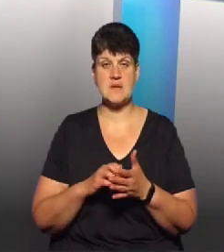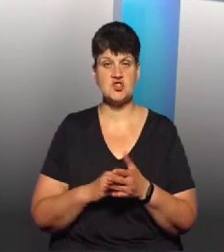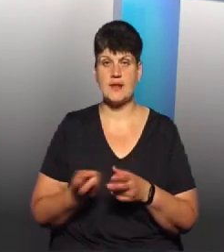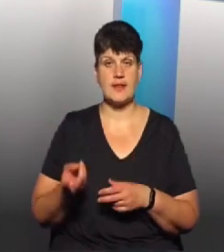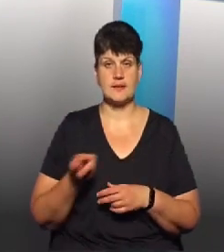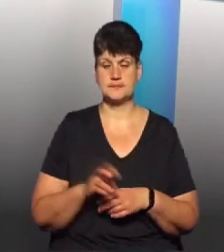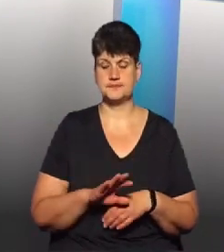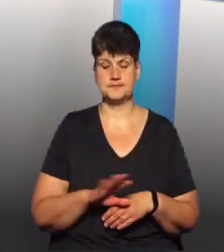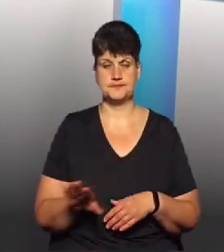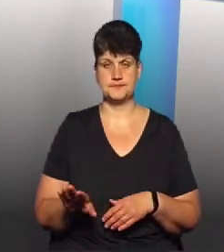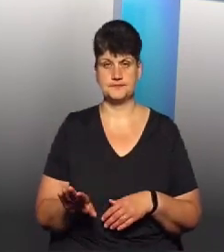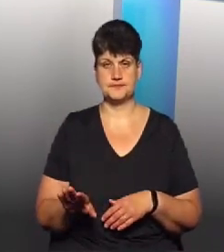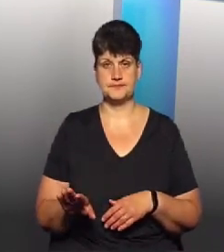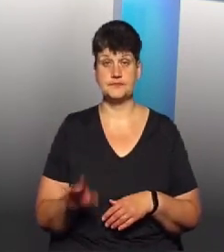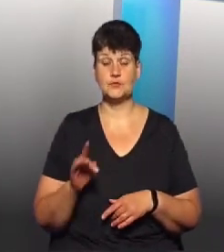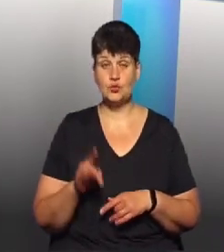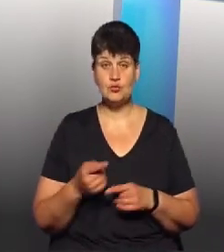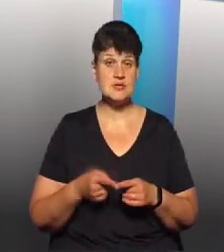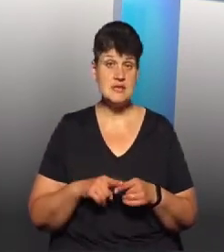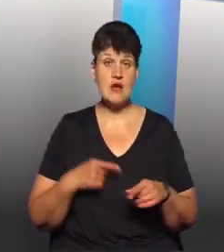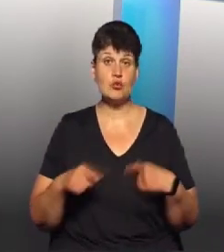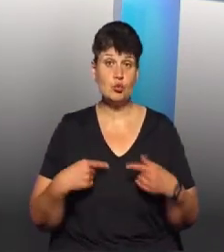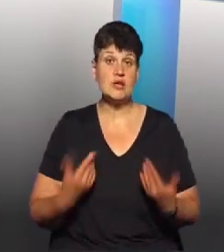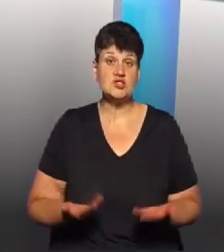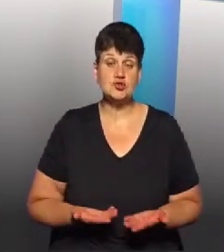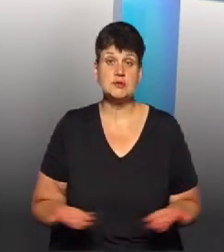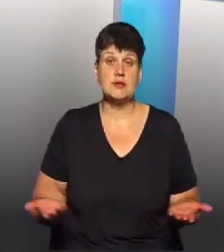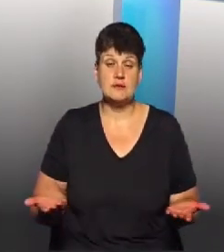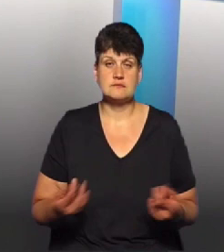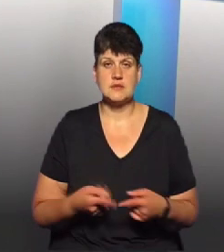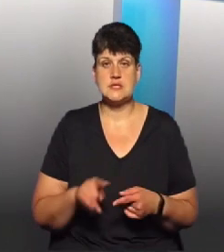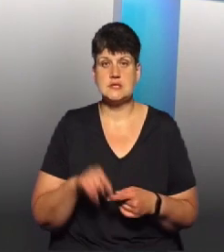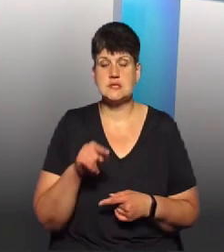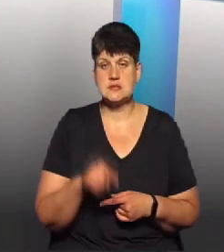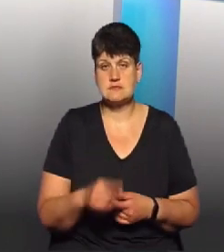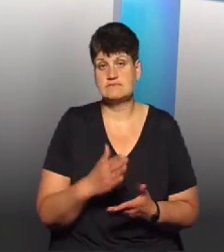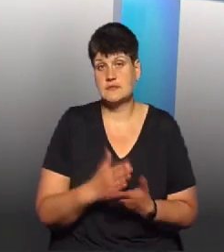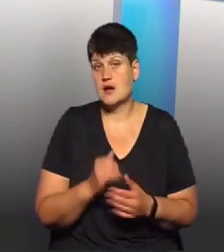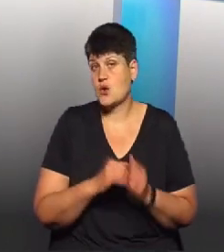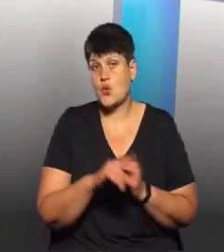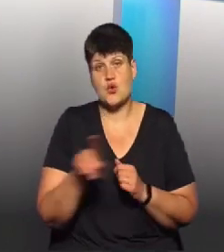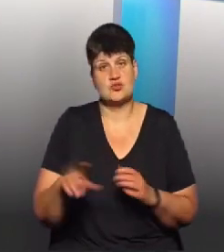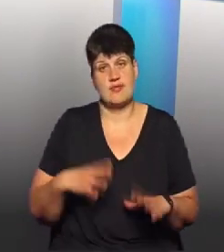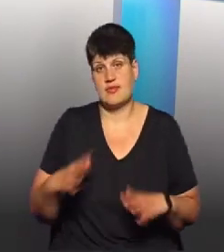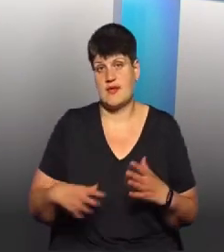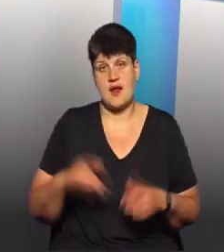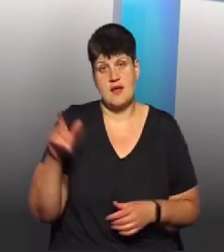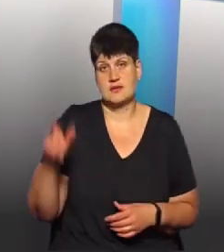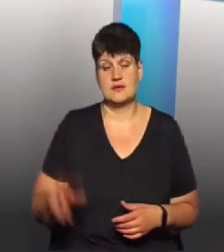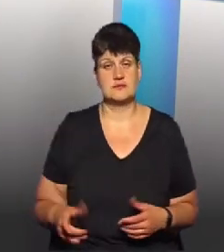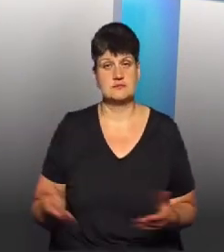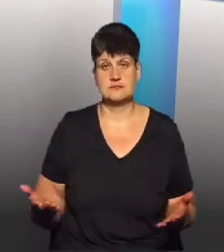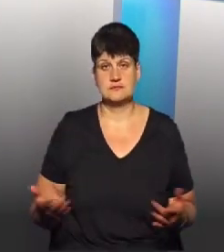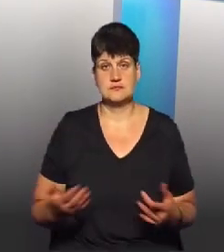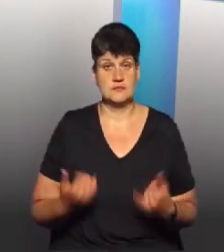грі. Тому це ж футбольне життя, і з цим стикається кожен тренер. І ну, від цього ніде не